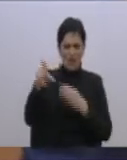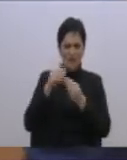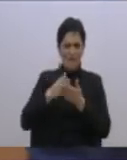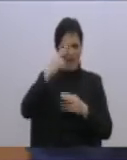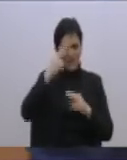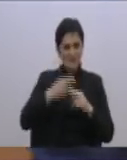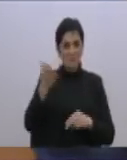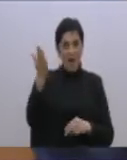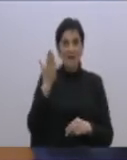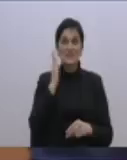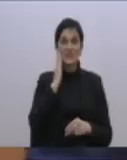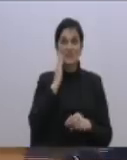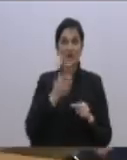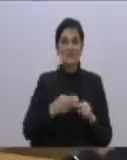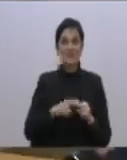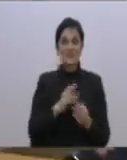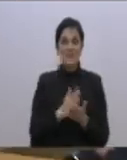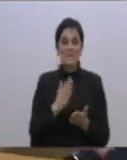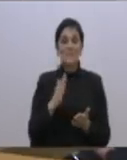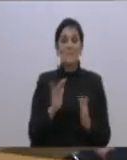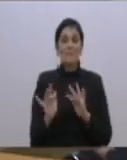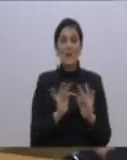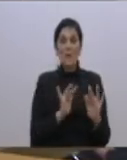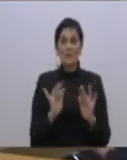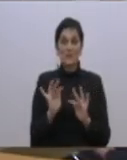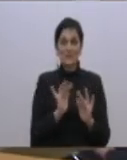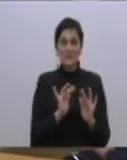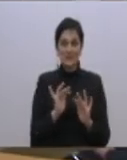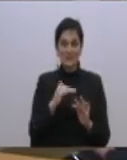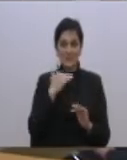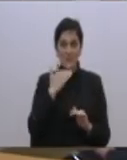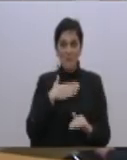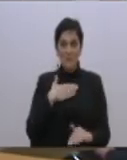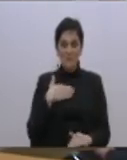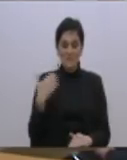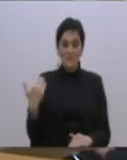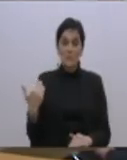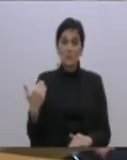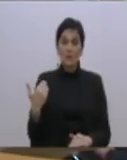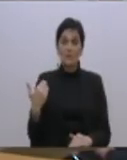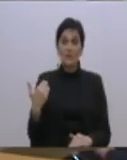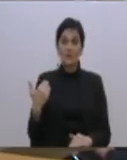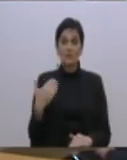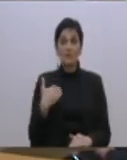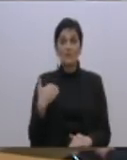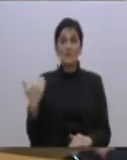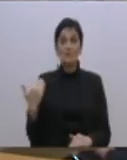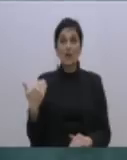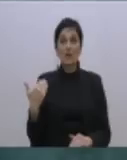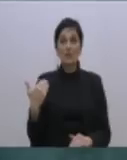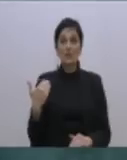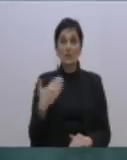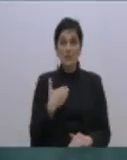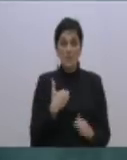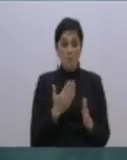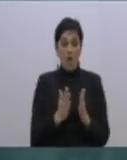simart. Kargi, valo, kveqo procedurazze. Çeyim kırıyor, vinaydan, ağır günde, çeyim kırıyor, bu vinaydan memo